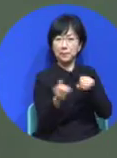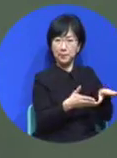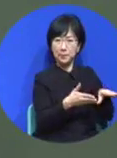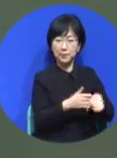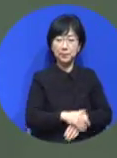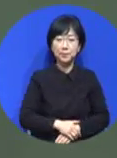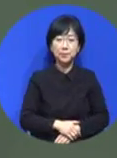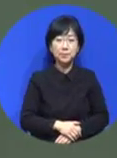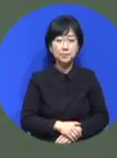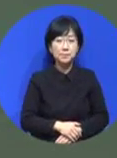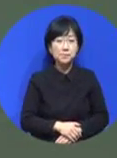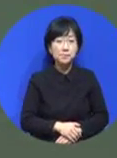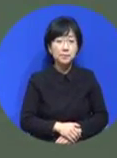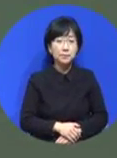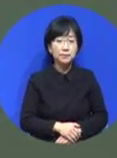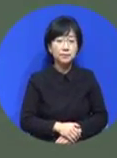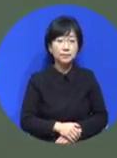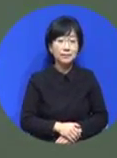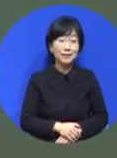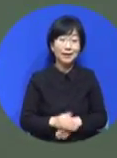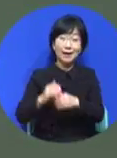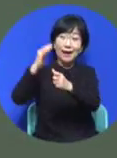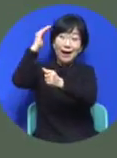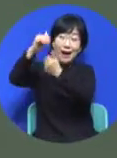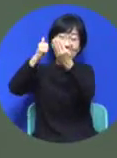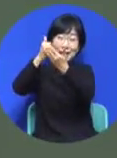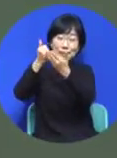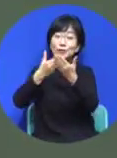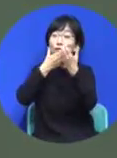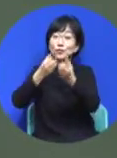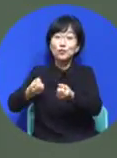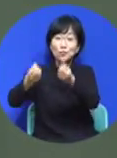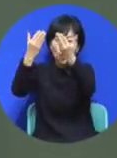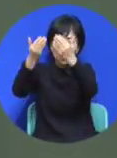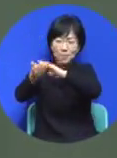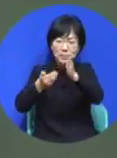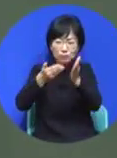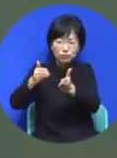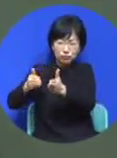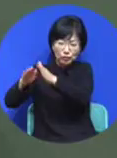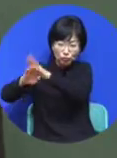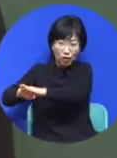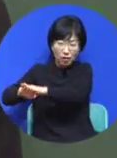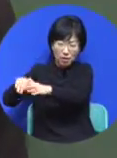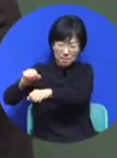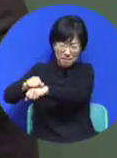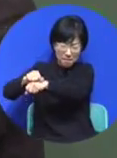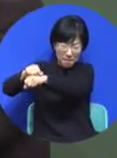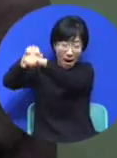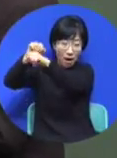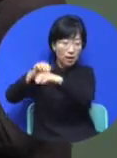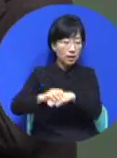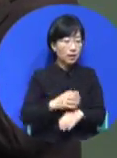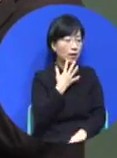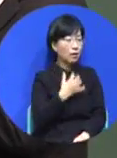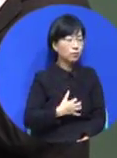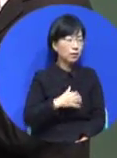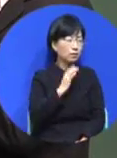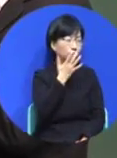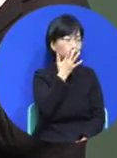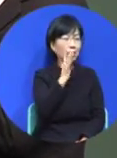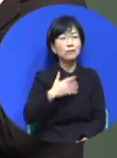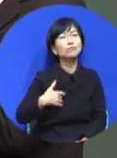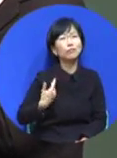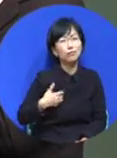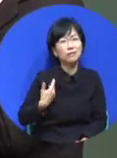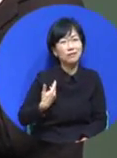축복 예비돼 있잖아요. 상상을 못한 거예요 그때 아브라함은. And as I shared in the first service, amazing blessings were in store for him, but he had